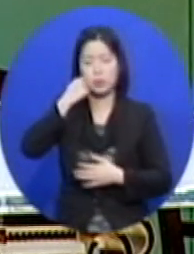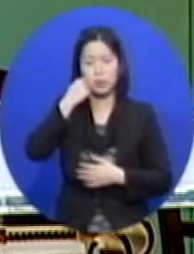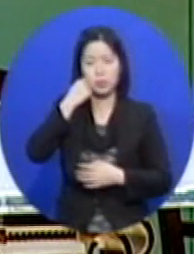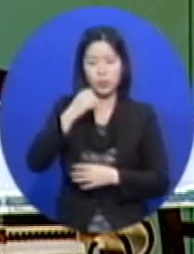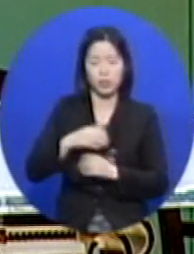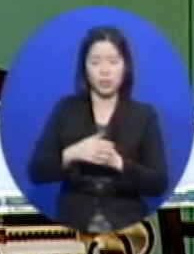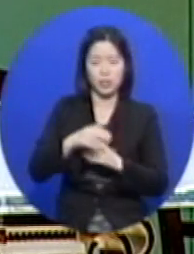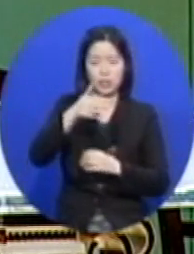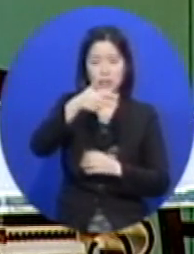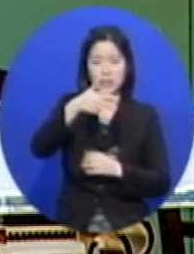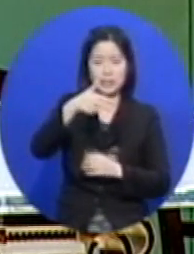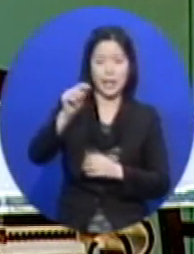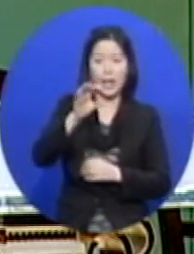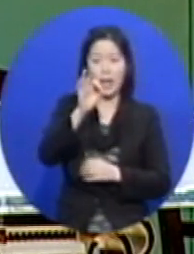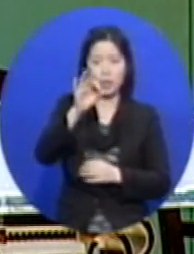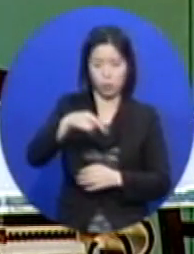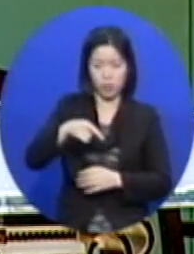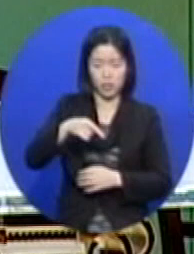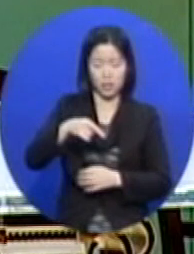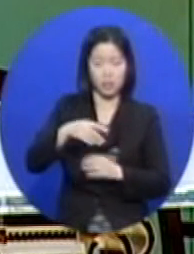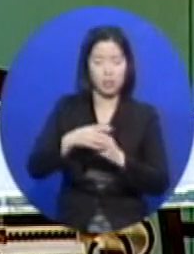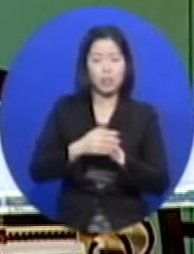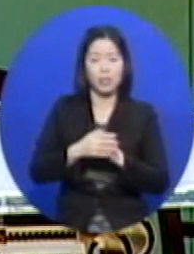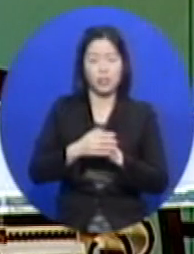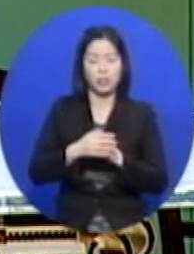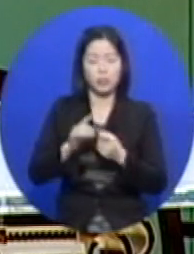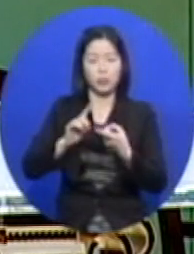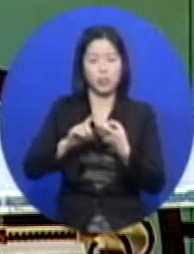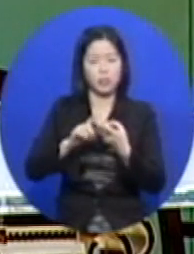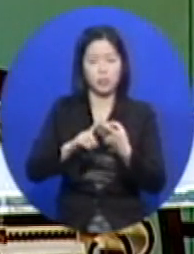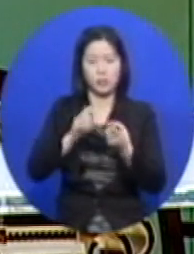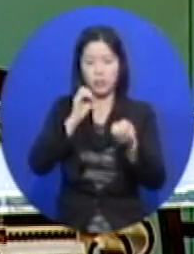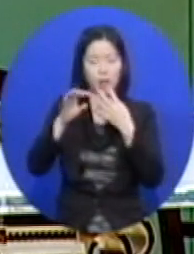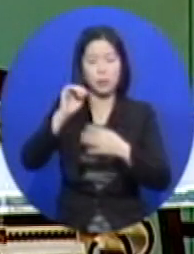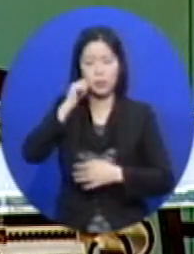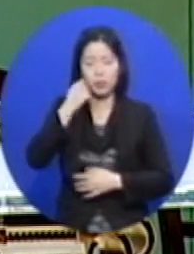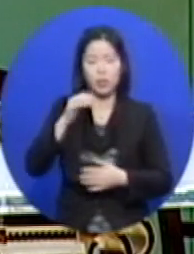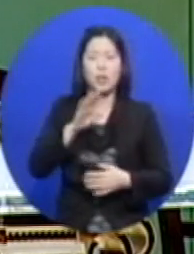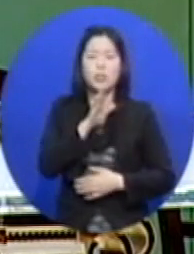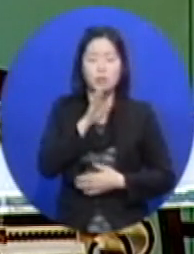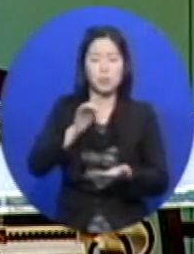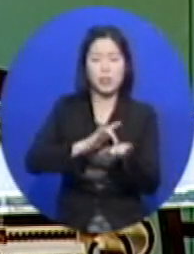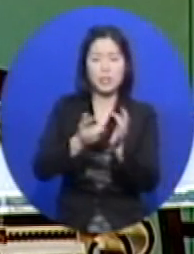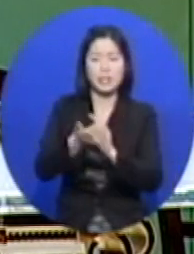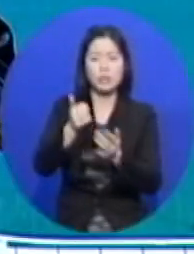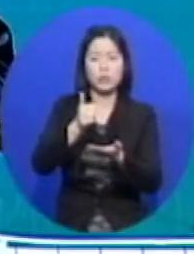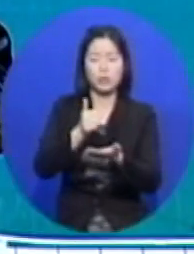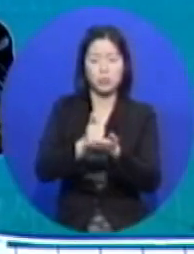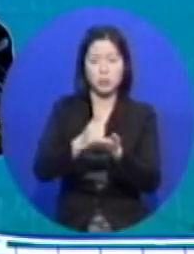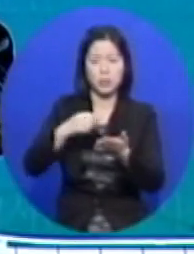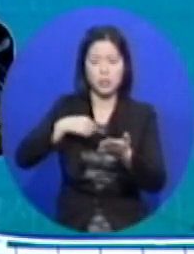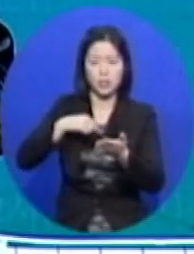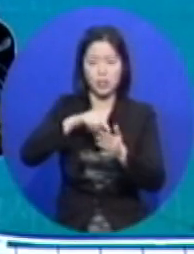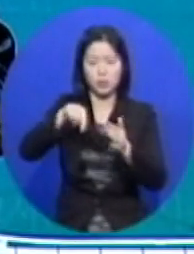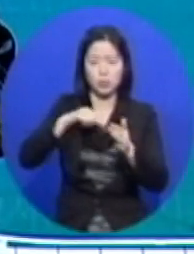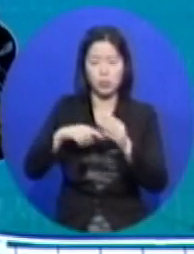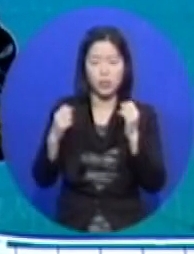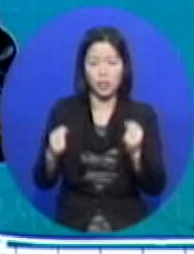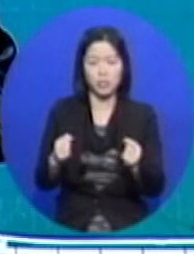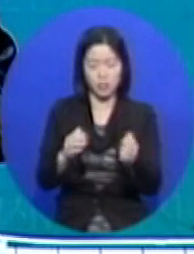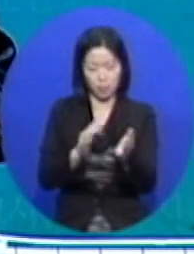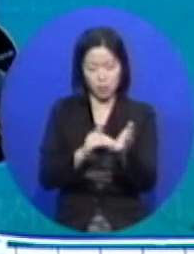없어요 예수님이 정말 내 마음의 계시다면 그렇다면 은밀한 죄가 어떻게 가능한가요